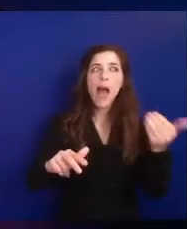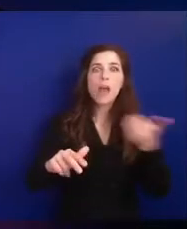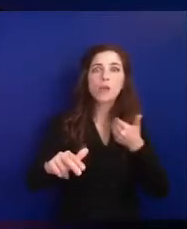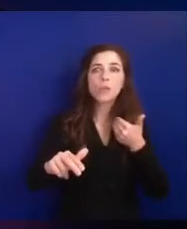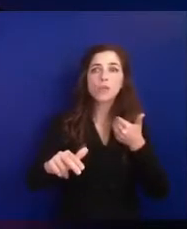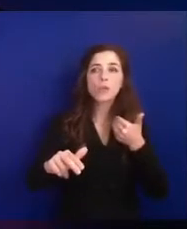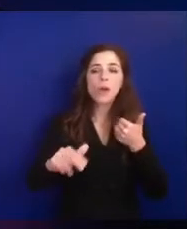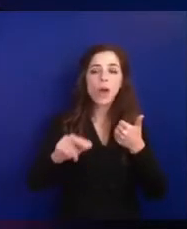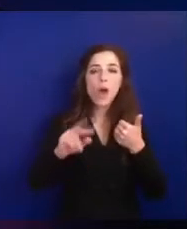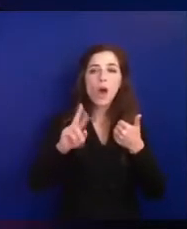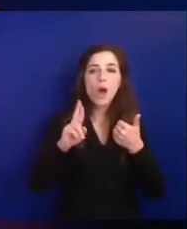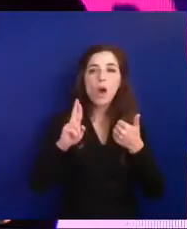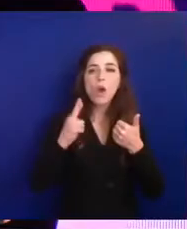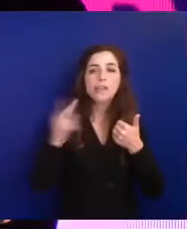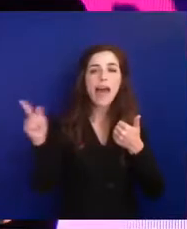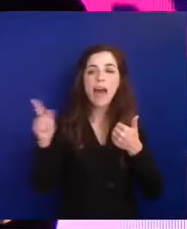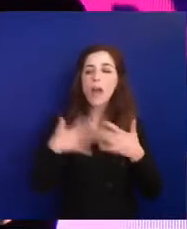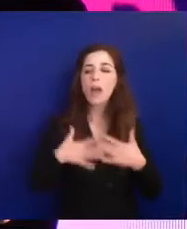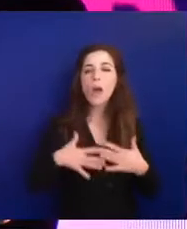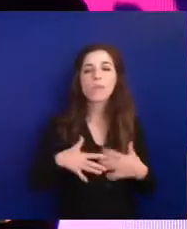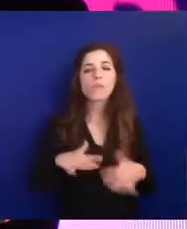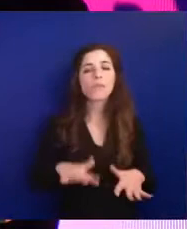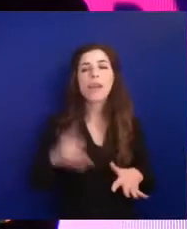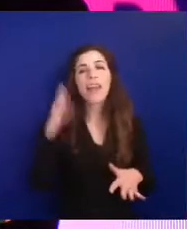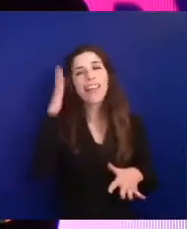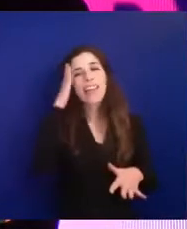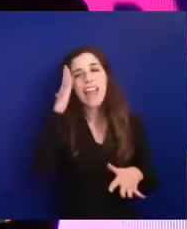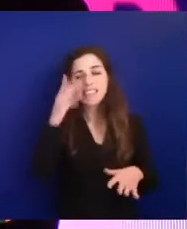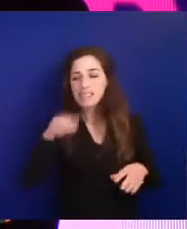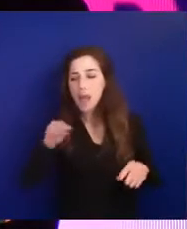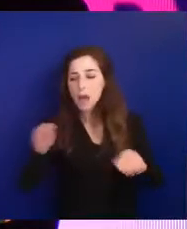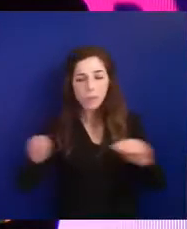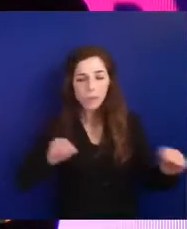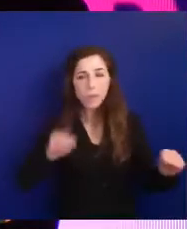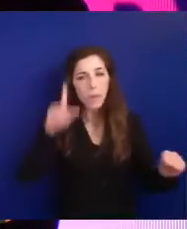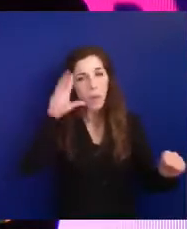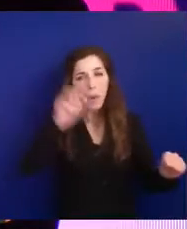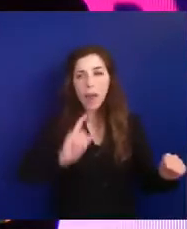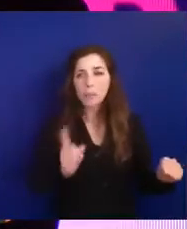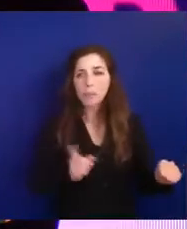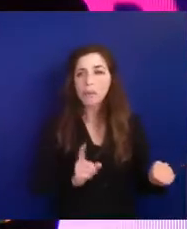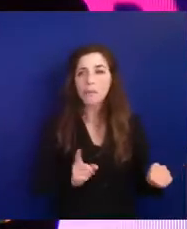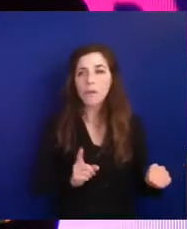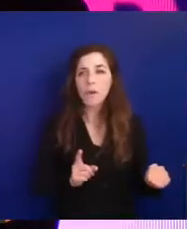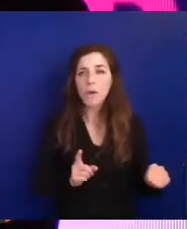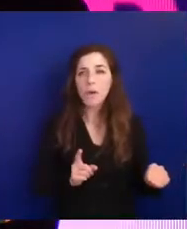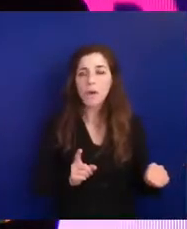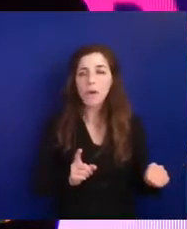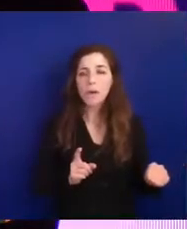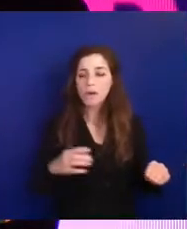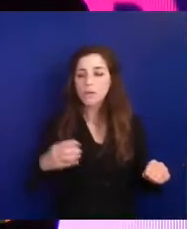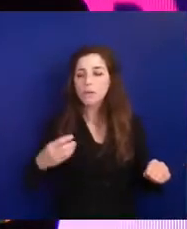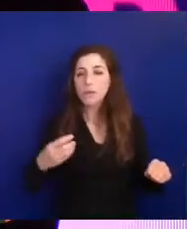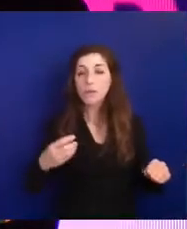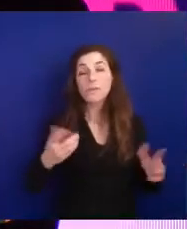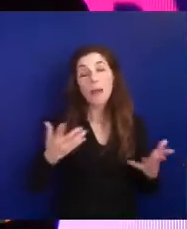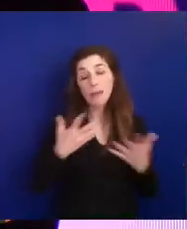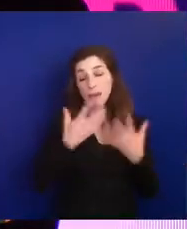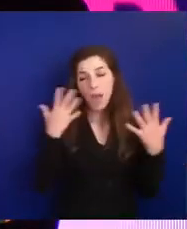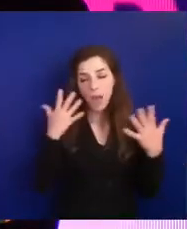io non capivo neanche dove avesse la testa ma naturalmente lo avevo capito che era